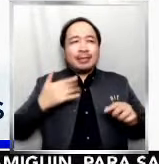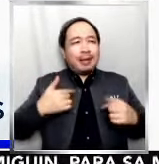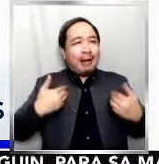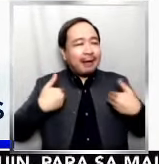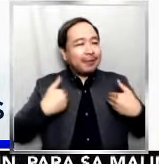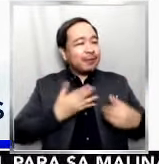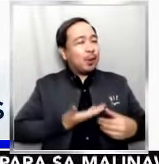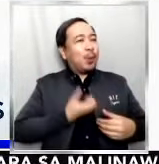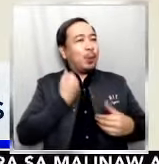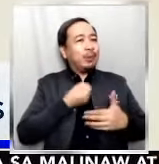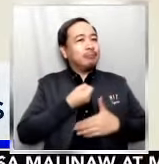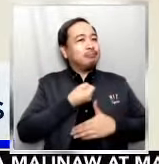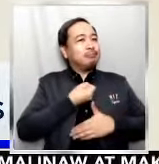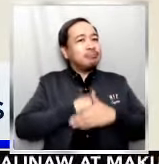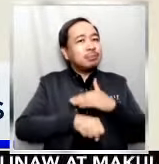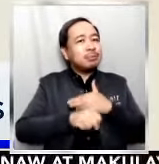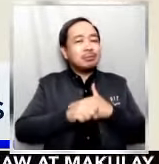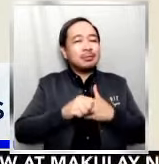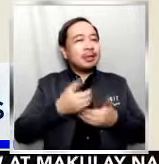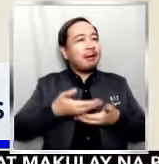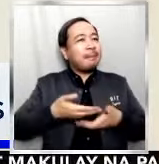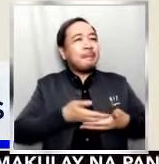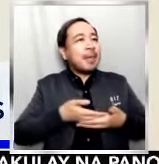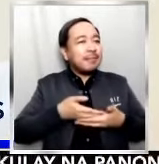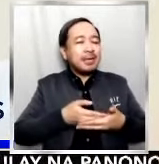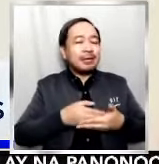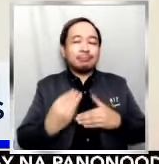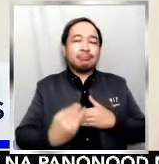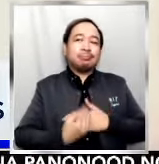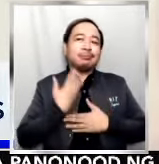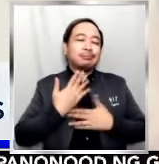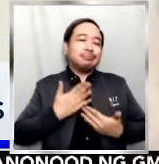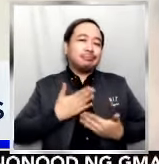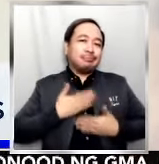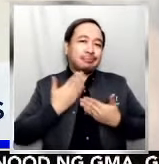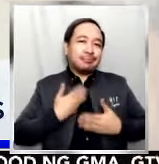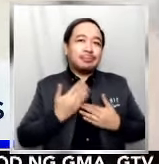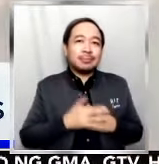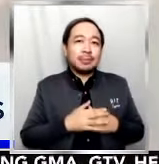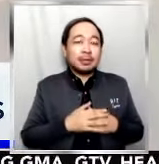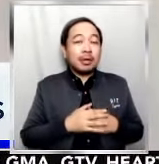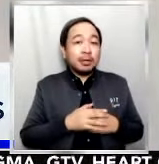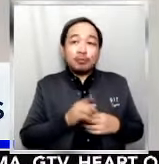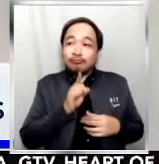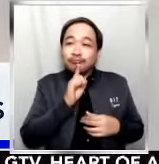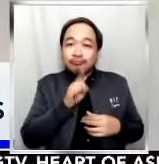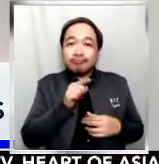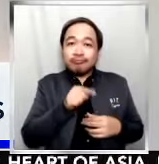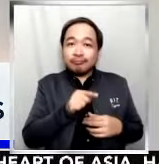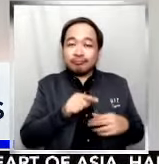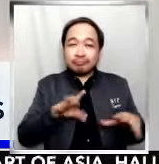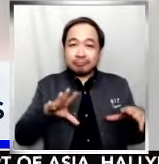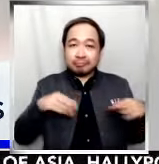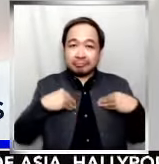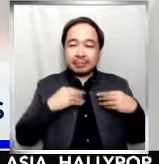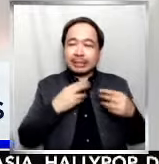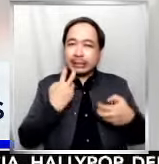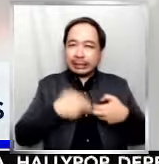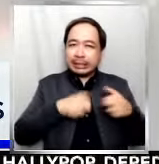naibibigay ng isang anak. Aminadong mahirap ang panibagong challenge sa buhay ni Rachel Ann. Walang tulugan